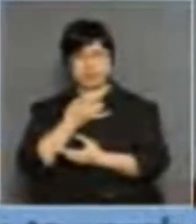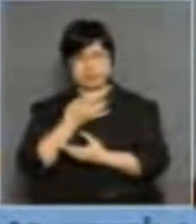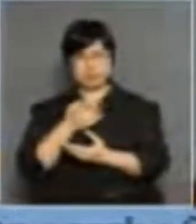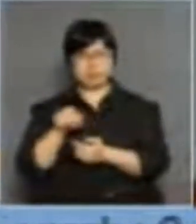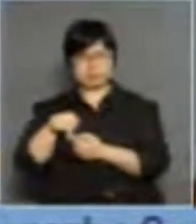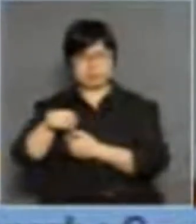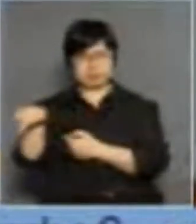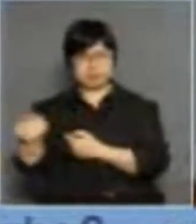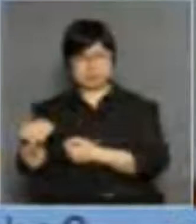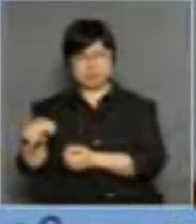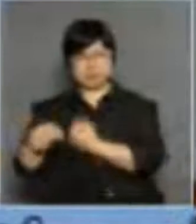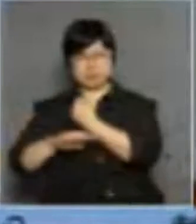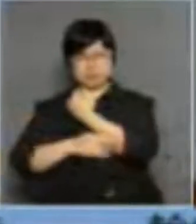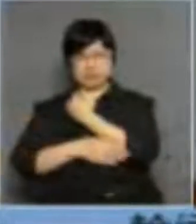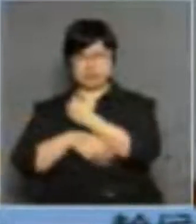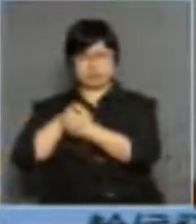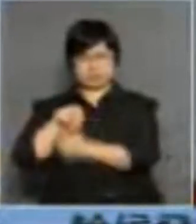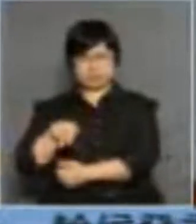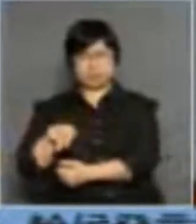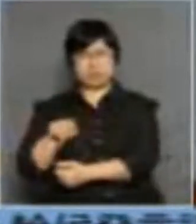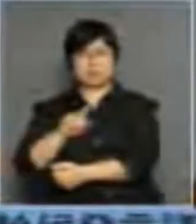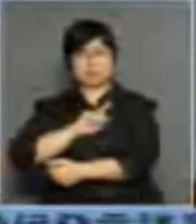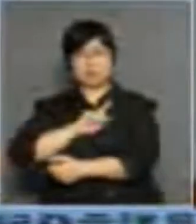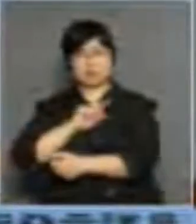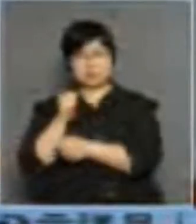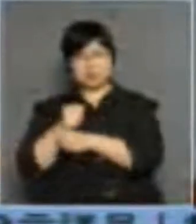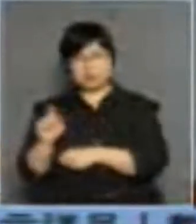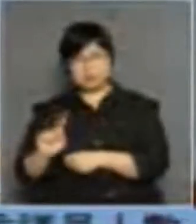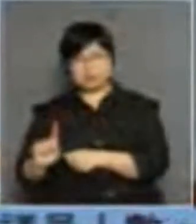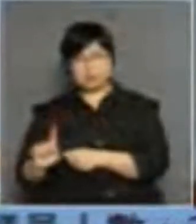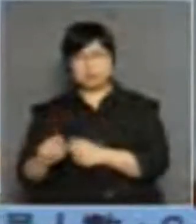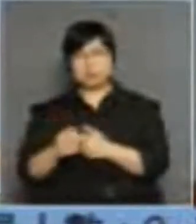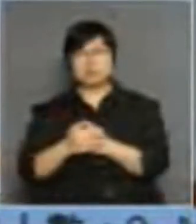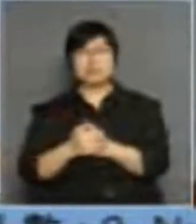在執法的問題上面，他們本身是應該怎樣執行呢？